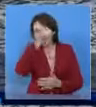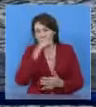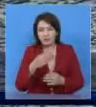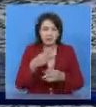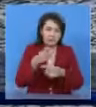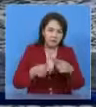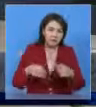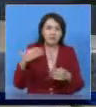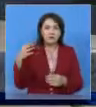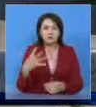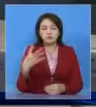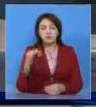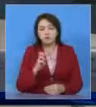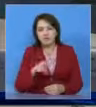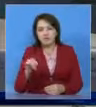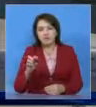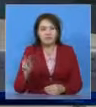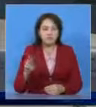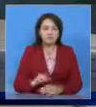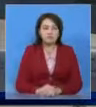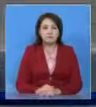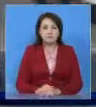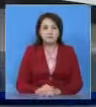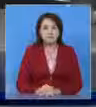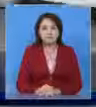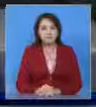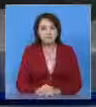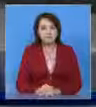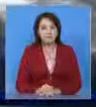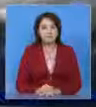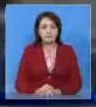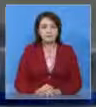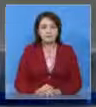было выделено более 4 миллиардов тенге. Жасан Жалбаков, Межан Аманжолов, телеканал Актобе.